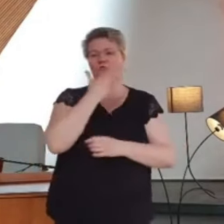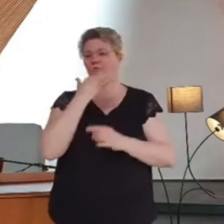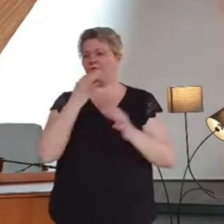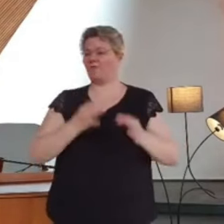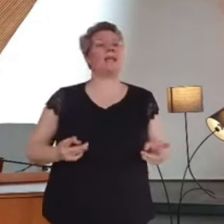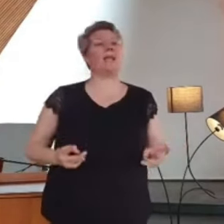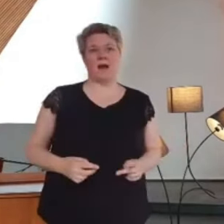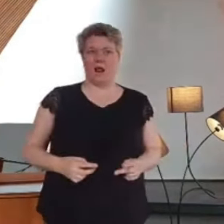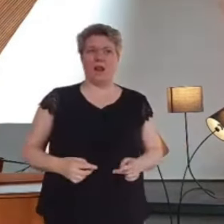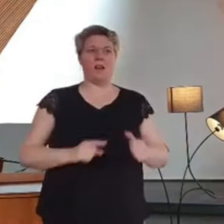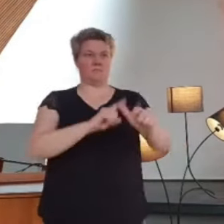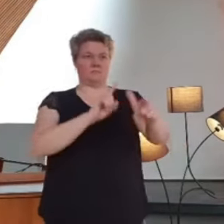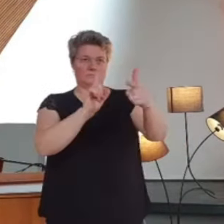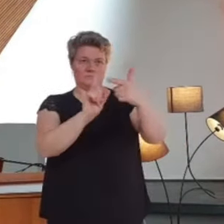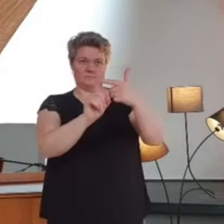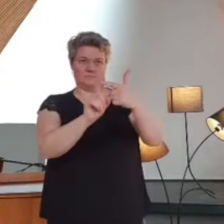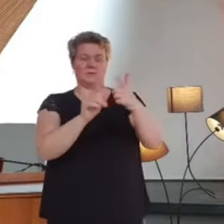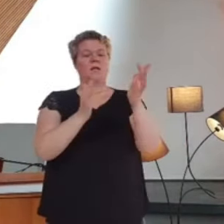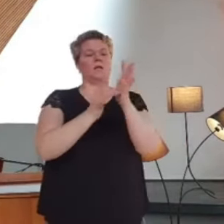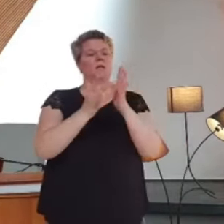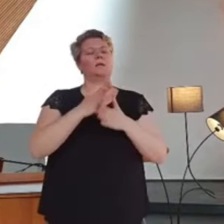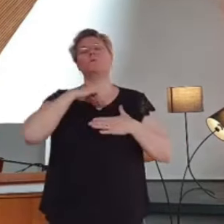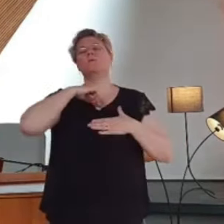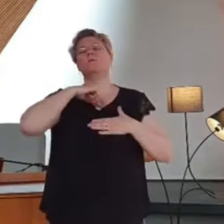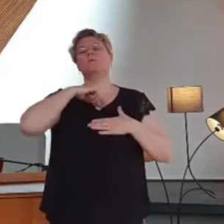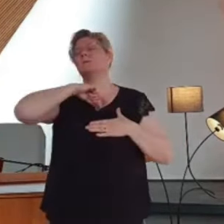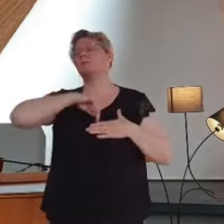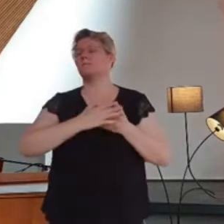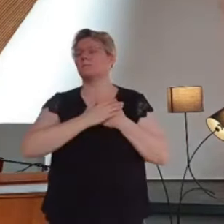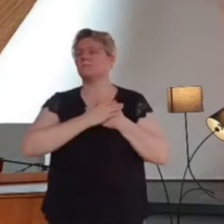Tiefes, vom Herzen kommendes Mitgefühl.